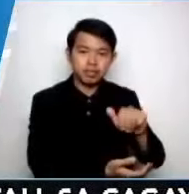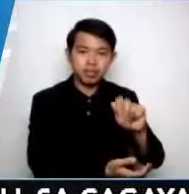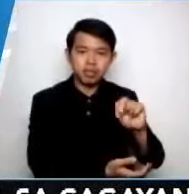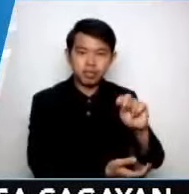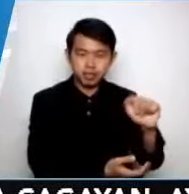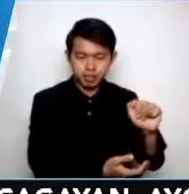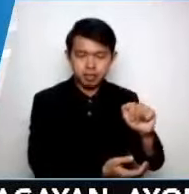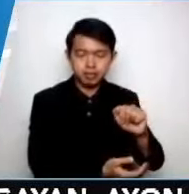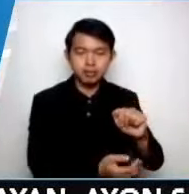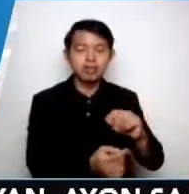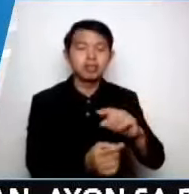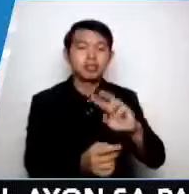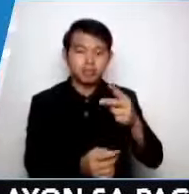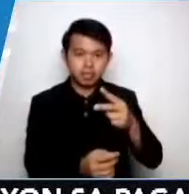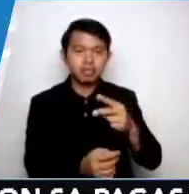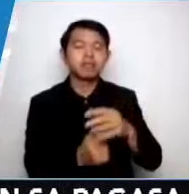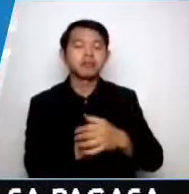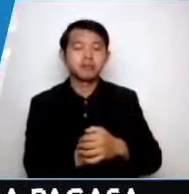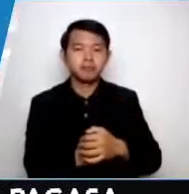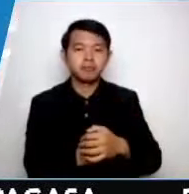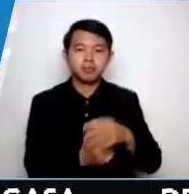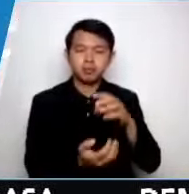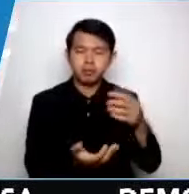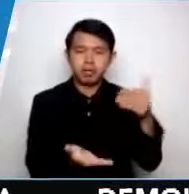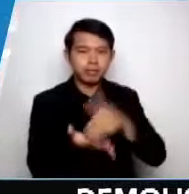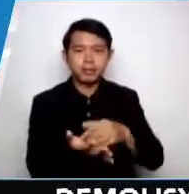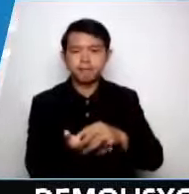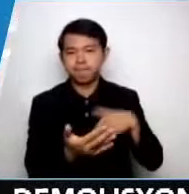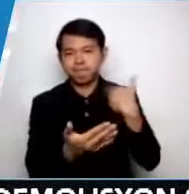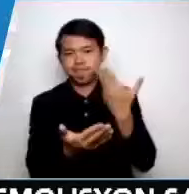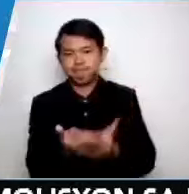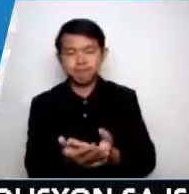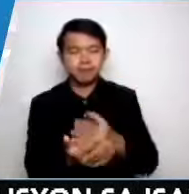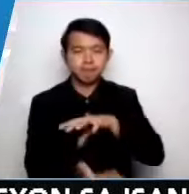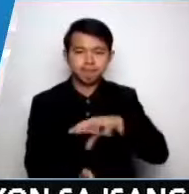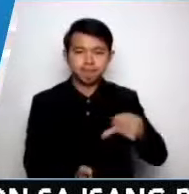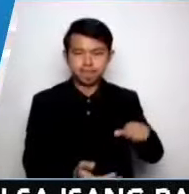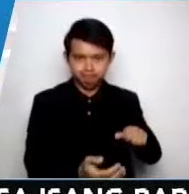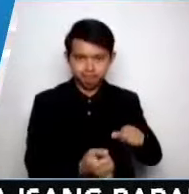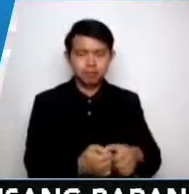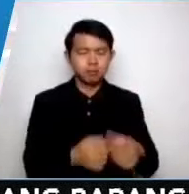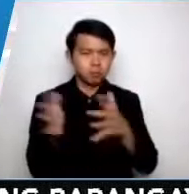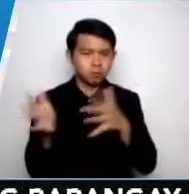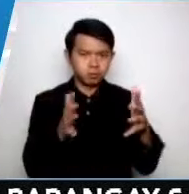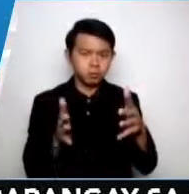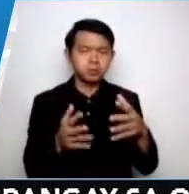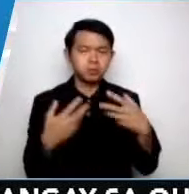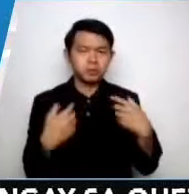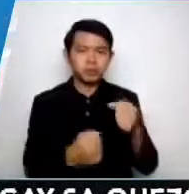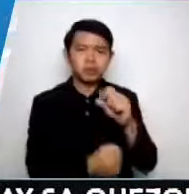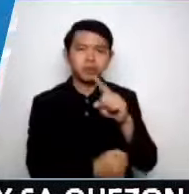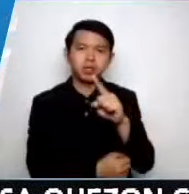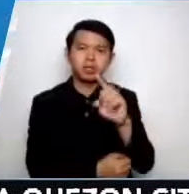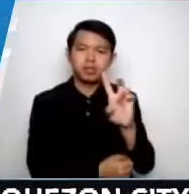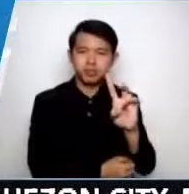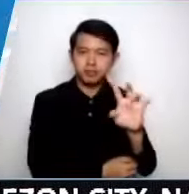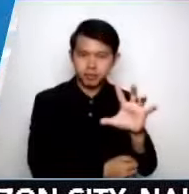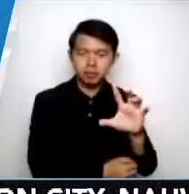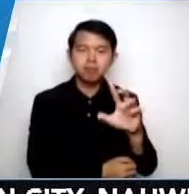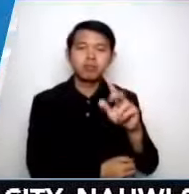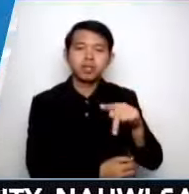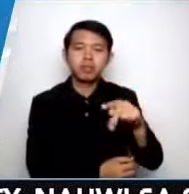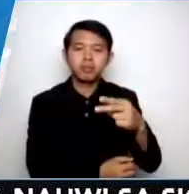ng Claveria, Cagayan. May lakas yan ng hangin na 175 kilometers per hour at bugsong aabot sa 290